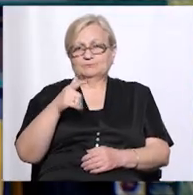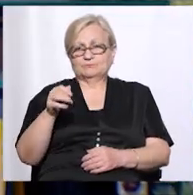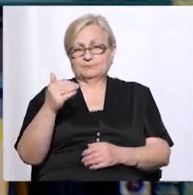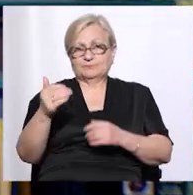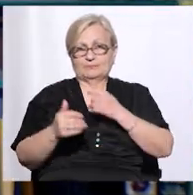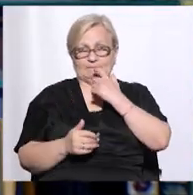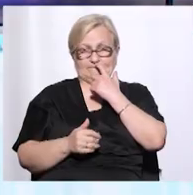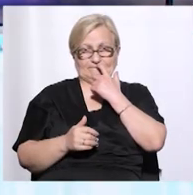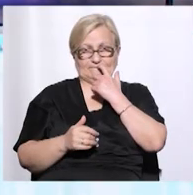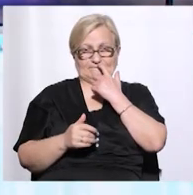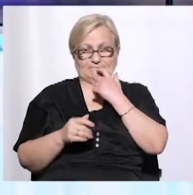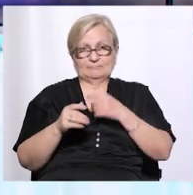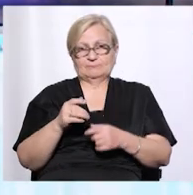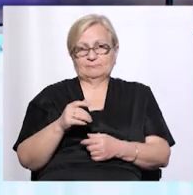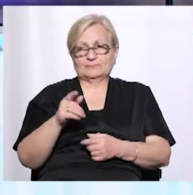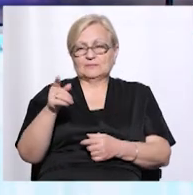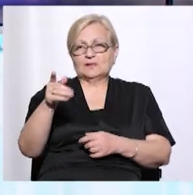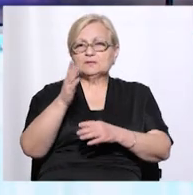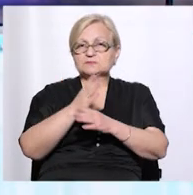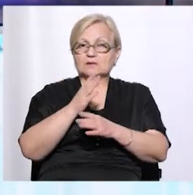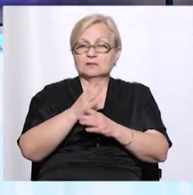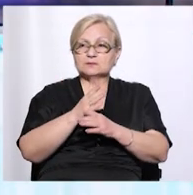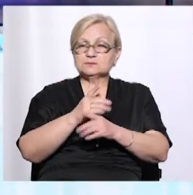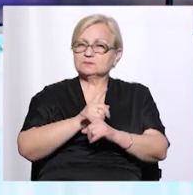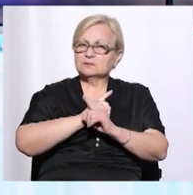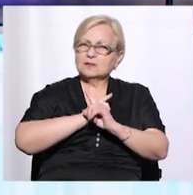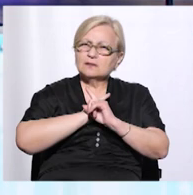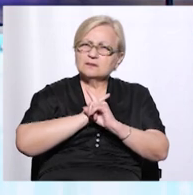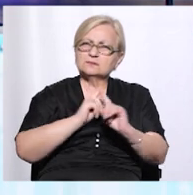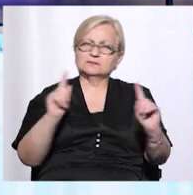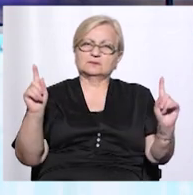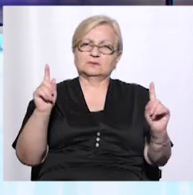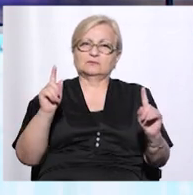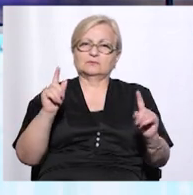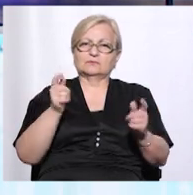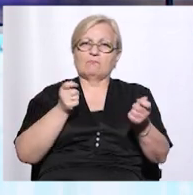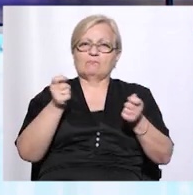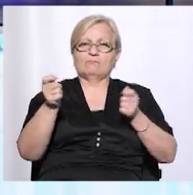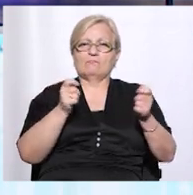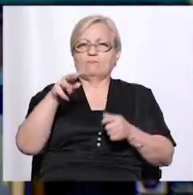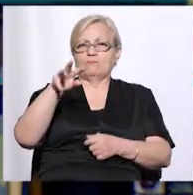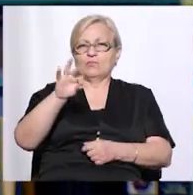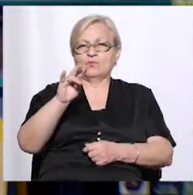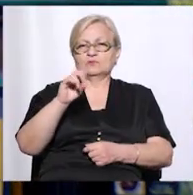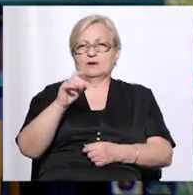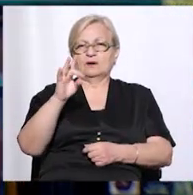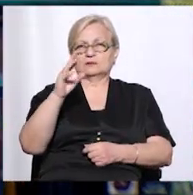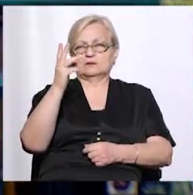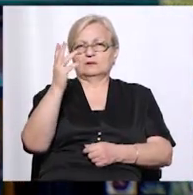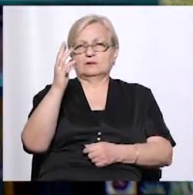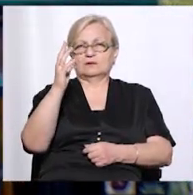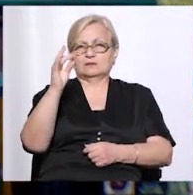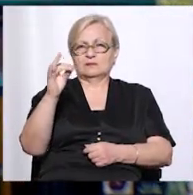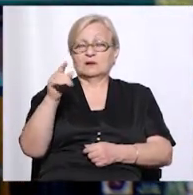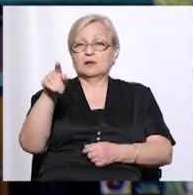რაღაც განუმეორებელ მონარქს, რა მხრივ განუმეორებას. ყველაზე ძვირფასი რაც არის მეფე